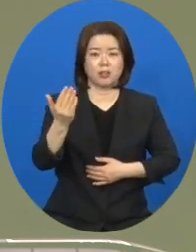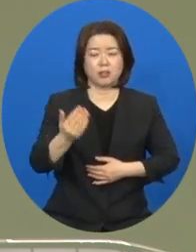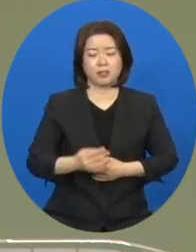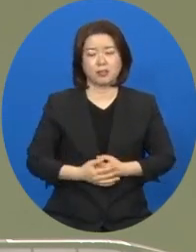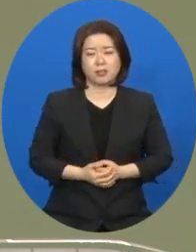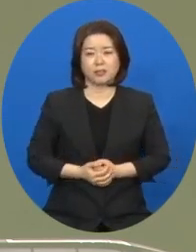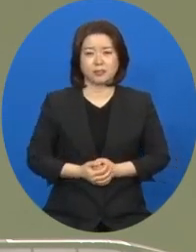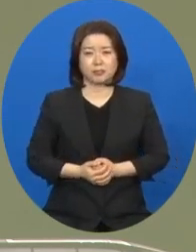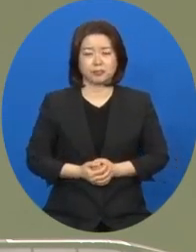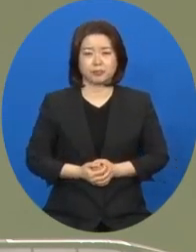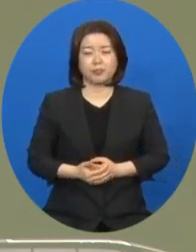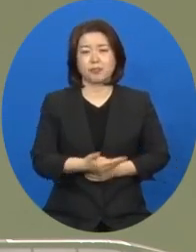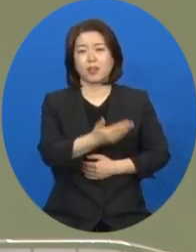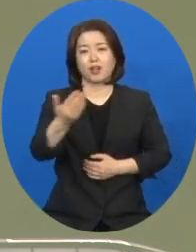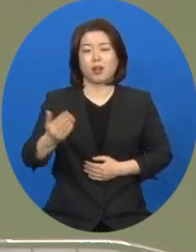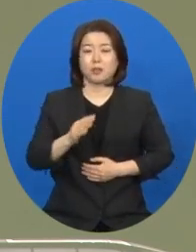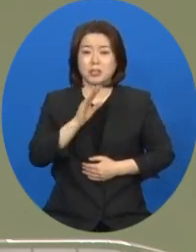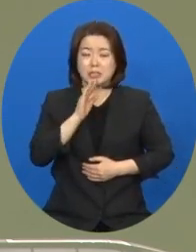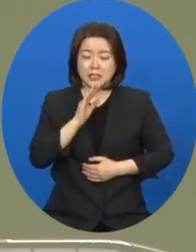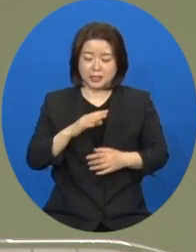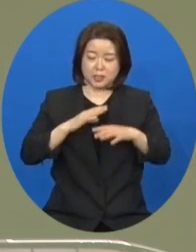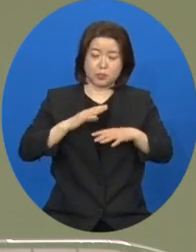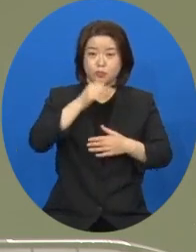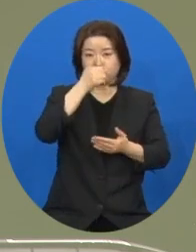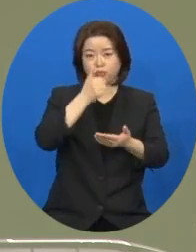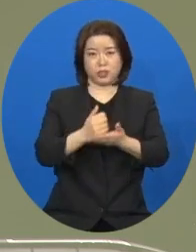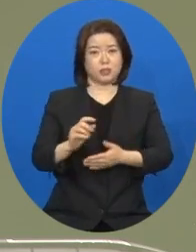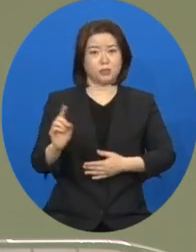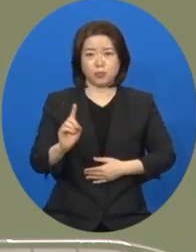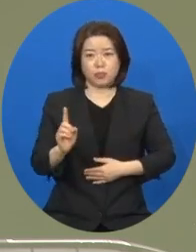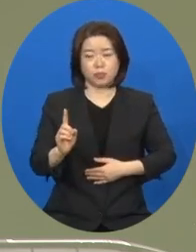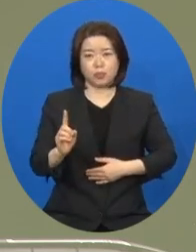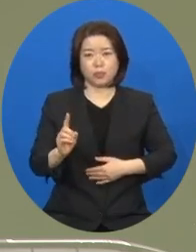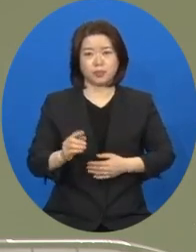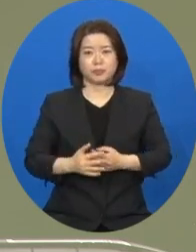여러분, 진짜 무서운 죄는